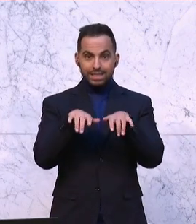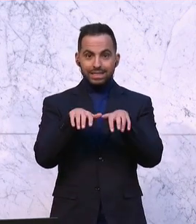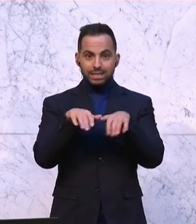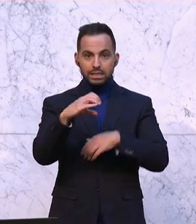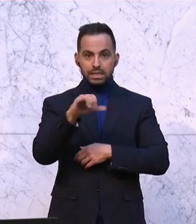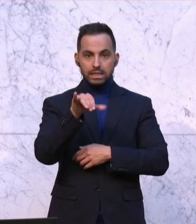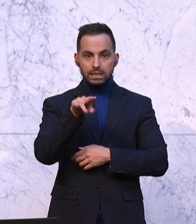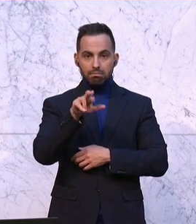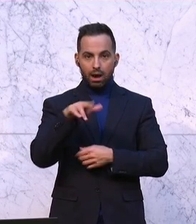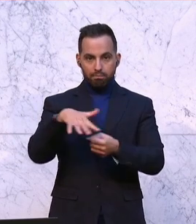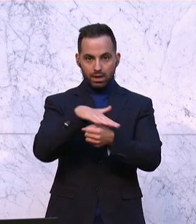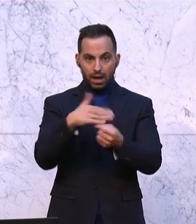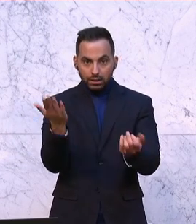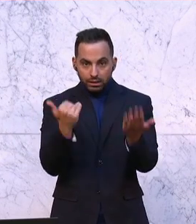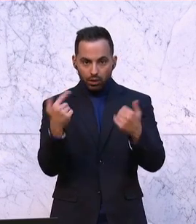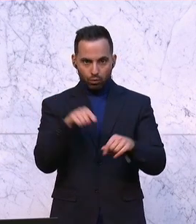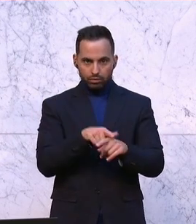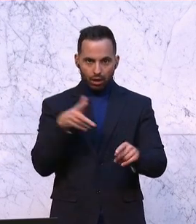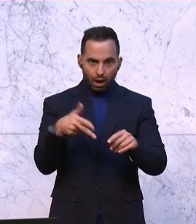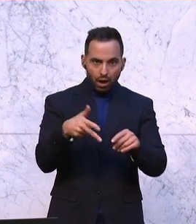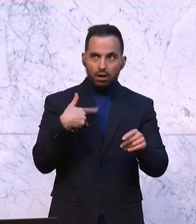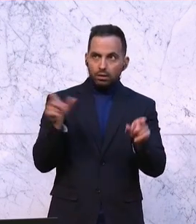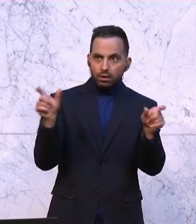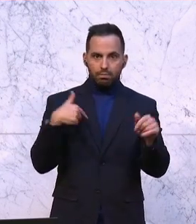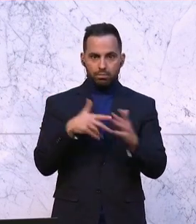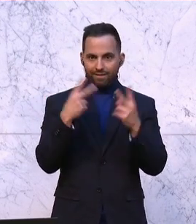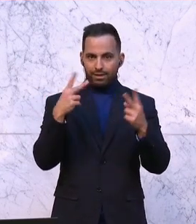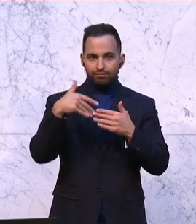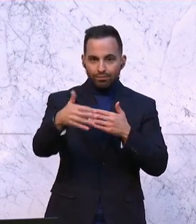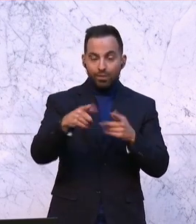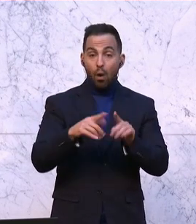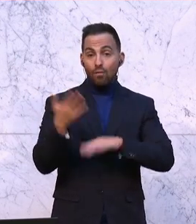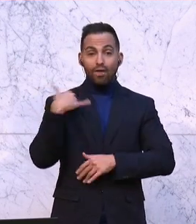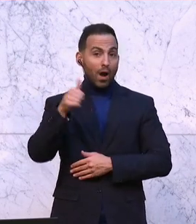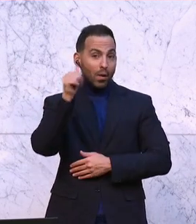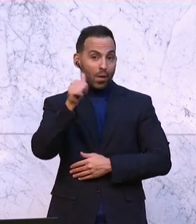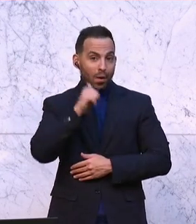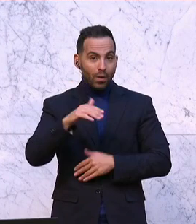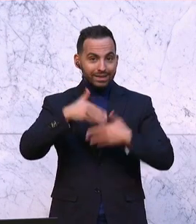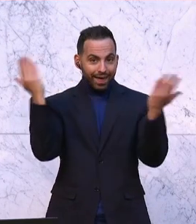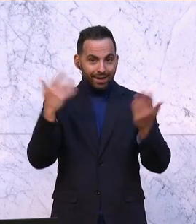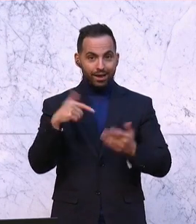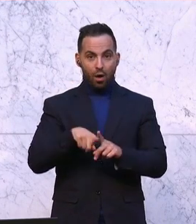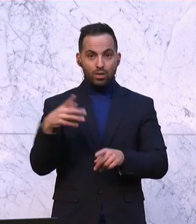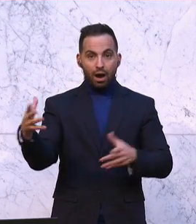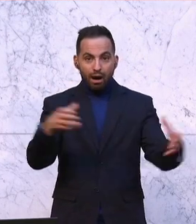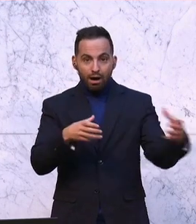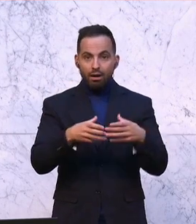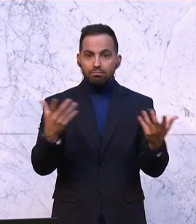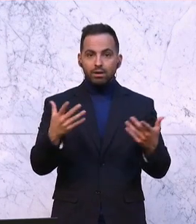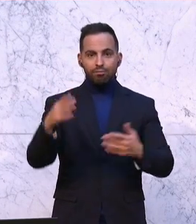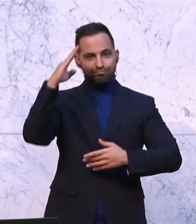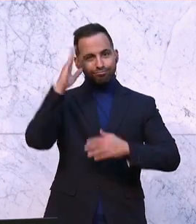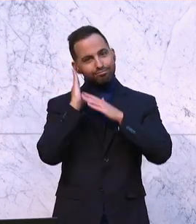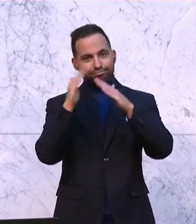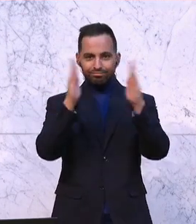zunehmend wichtige Rollen spielen wird. Ja, und es gab auch den Girls' Day. Hier werden in Kasernen in